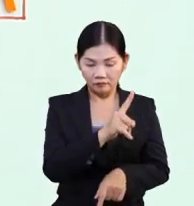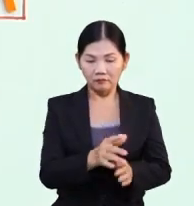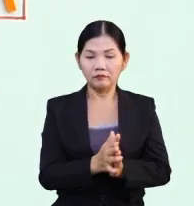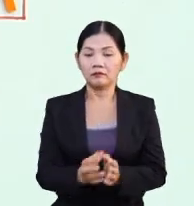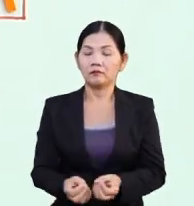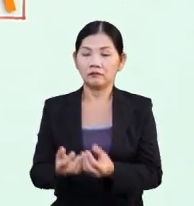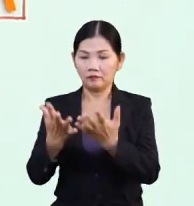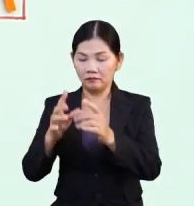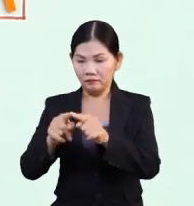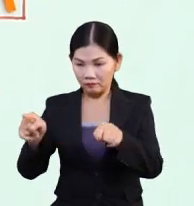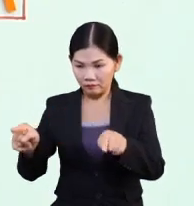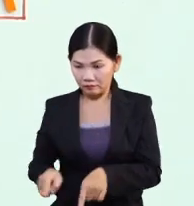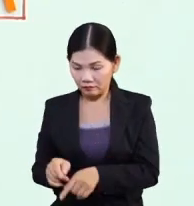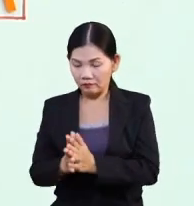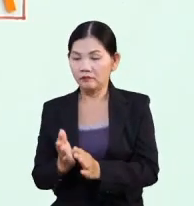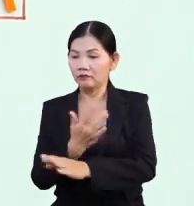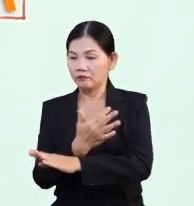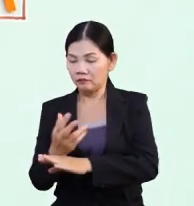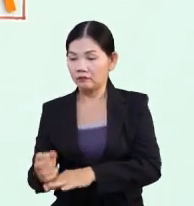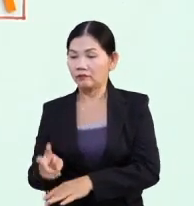ផ្ដល់ផលសណ្ដែកបានច្រើនជាង ចំការទី2